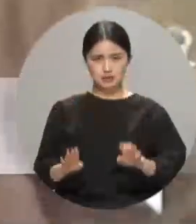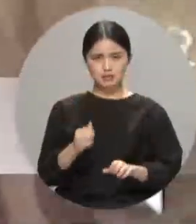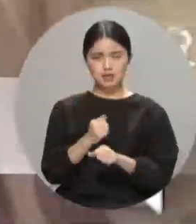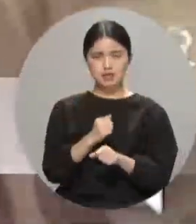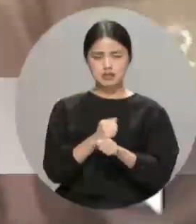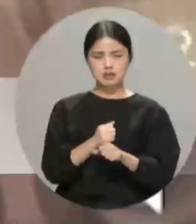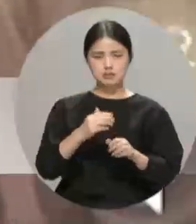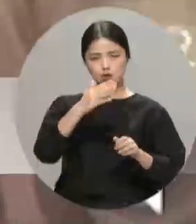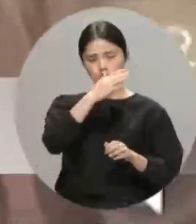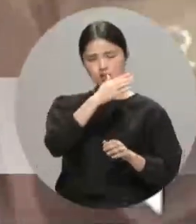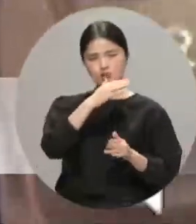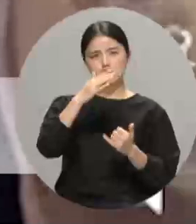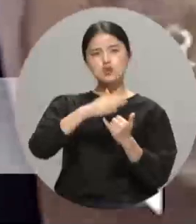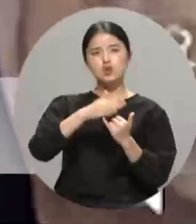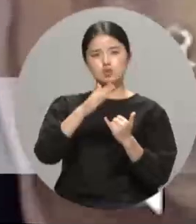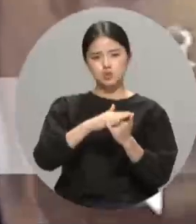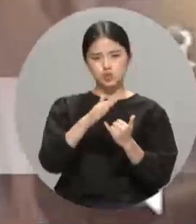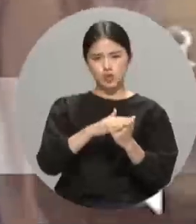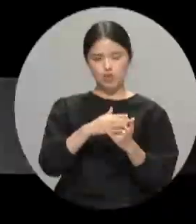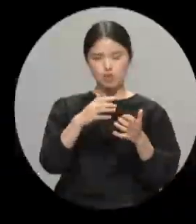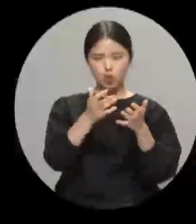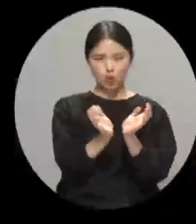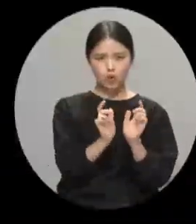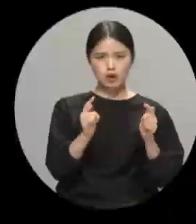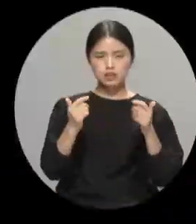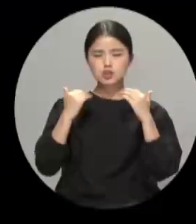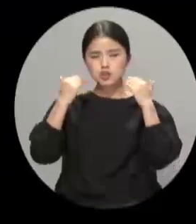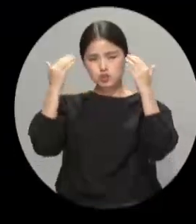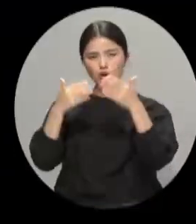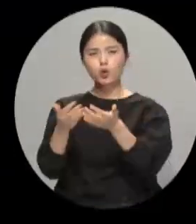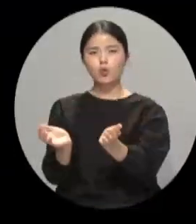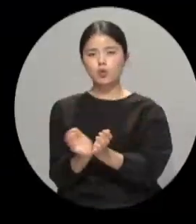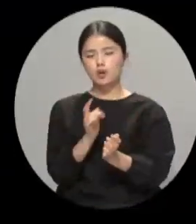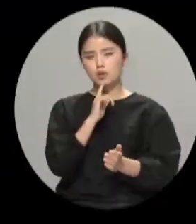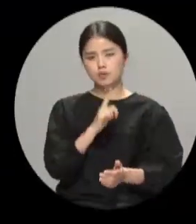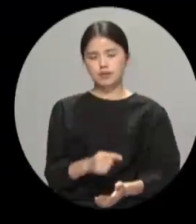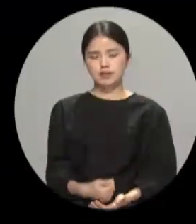유소년용 드론공인 스카이킥이 아닌 성인용이었다고 알려봤습니다.